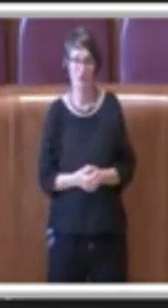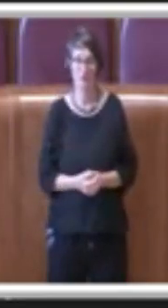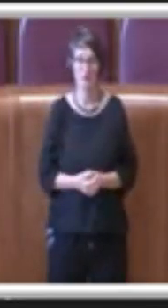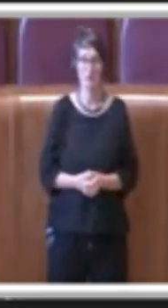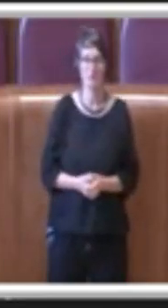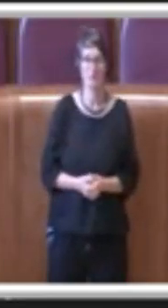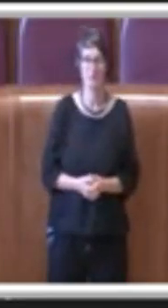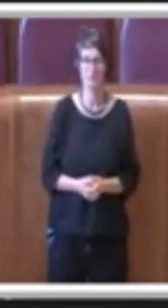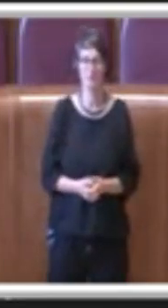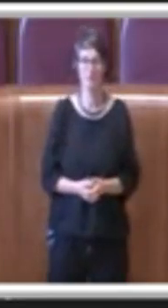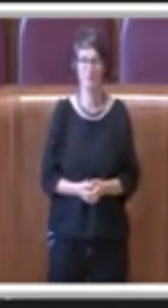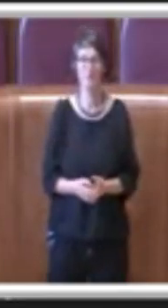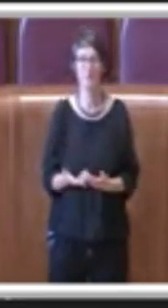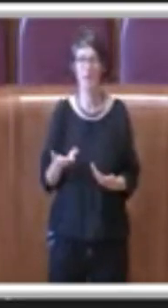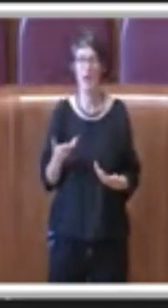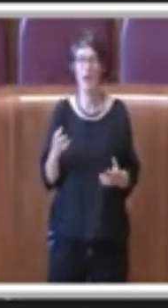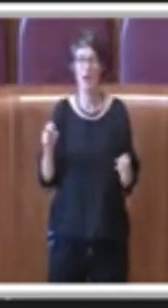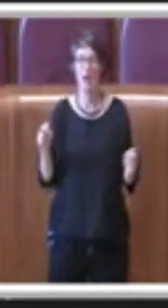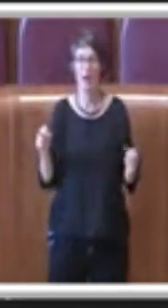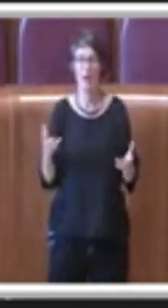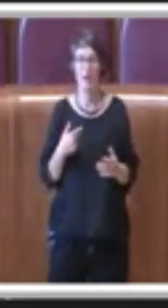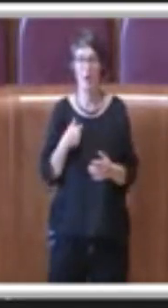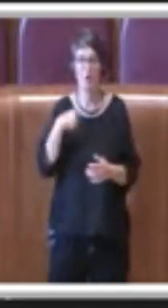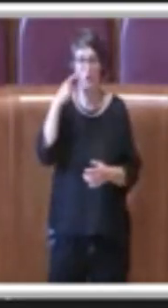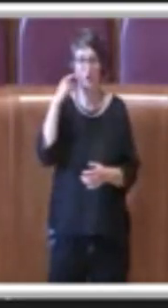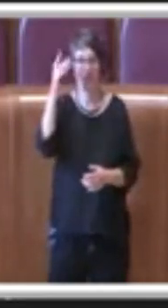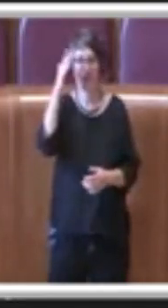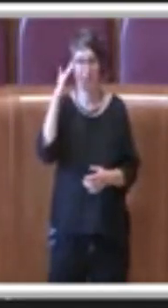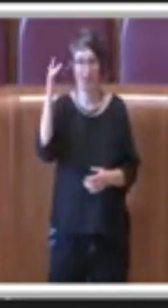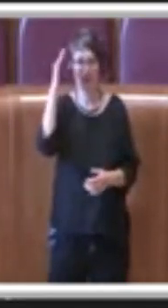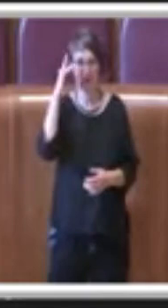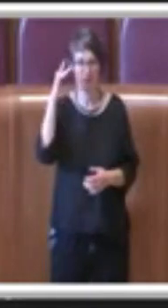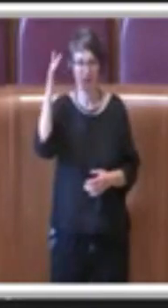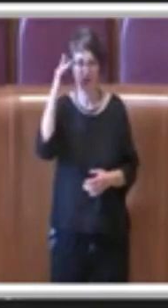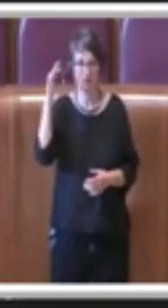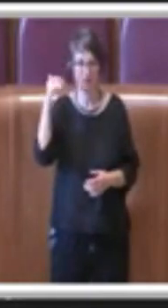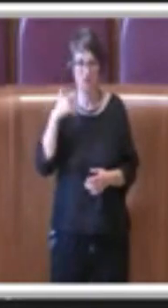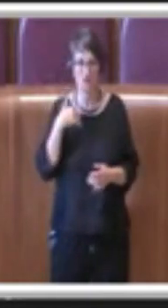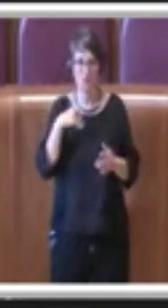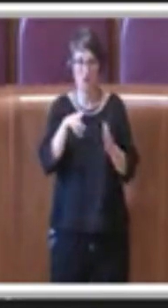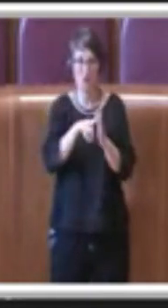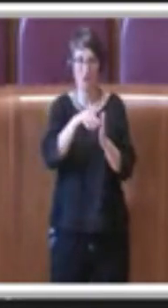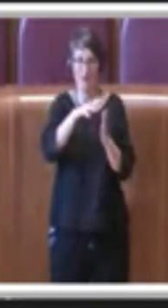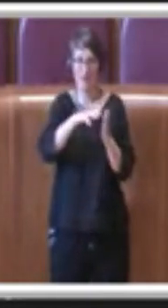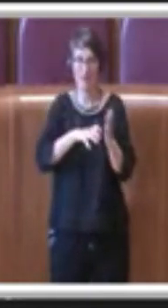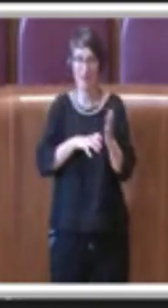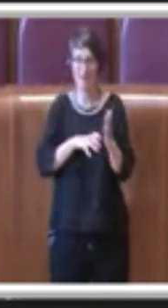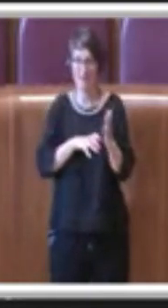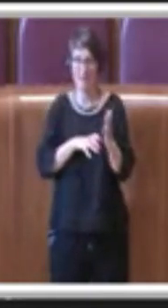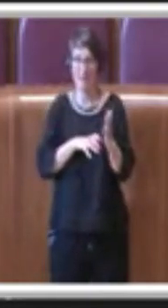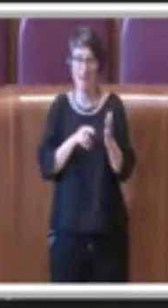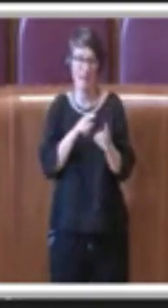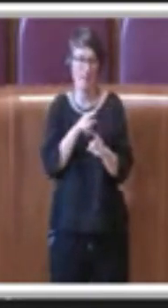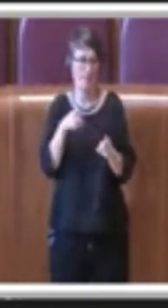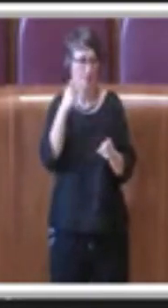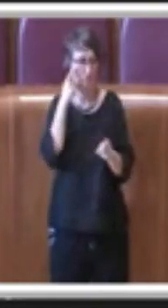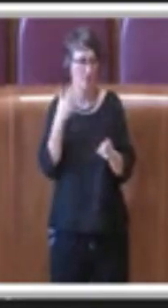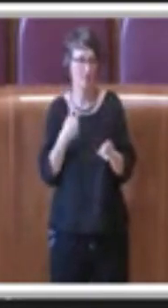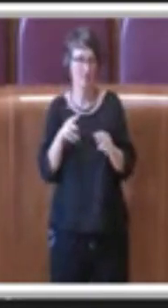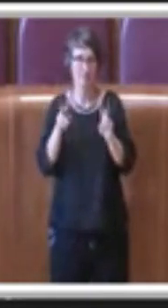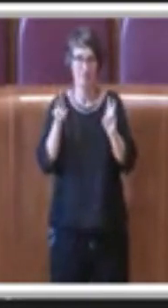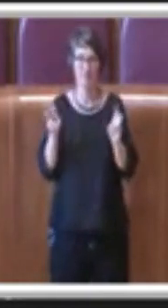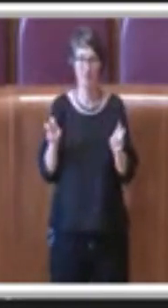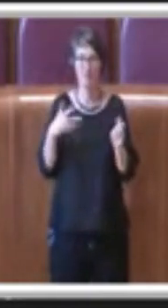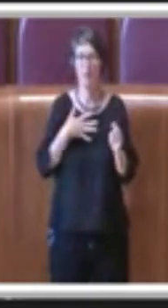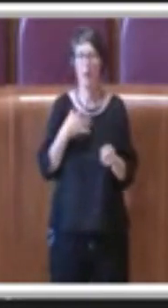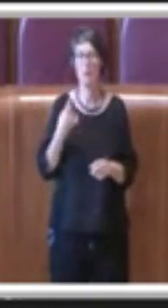Velocemente, ecco, alcune riflessioni. Ecco, la delibera, come sappiamo, regolamenta il nuovo sistema di residenzialità per le persone anziane di Roma